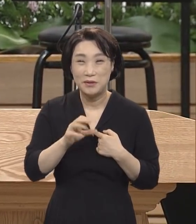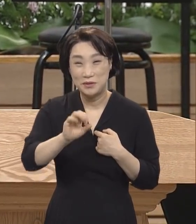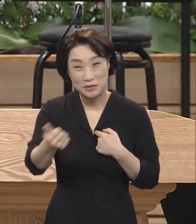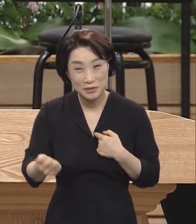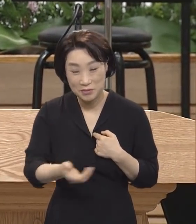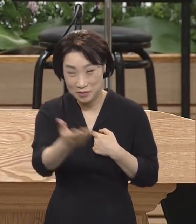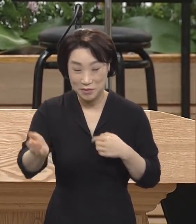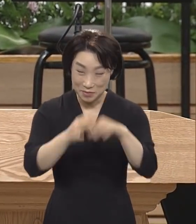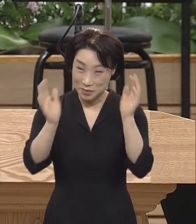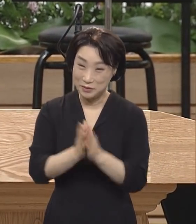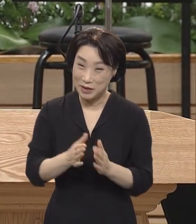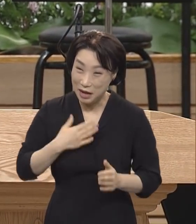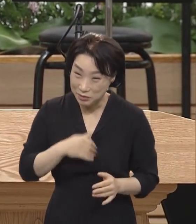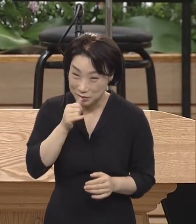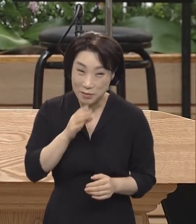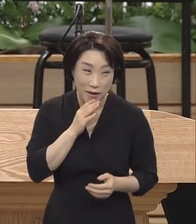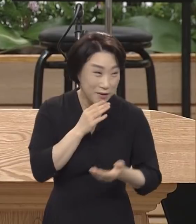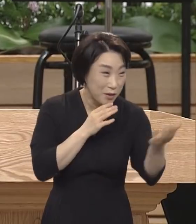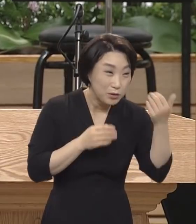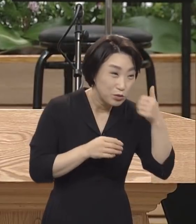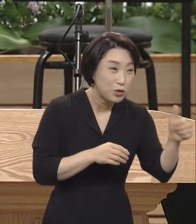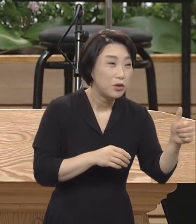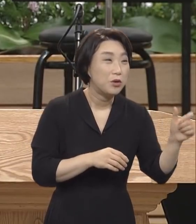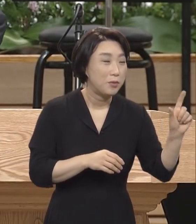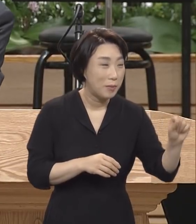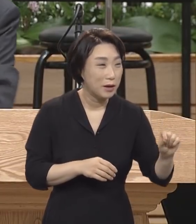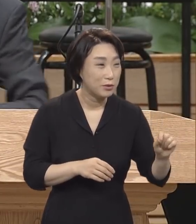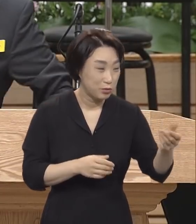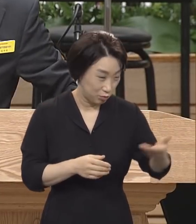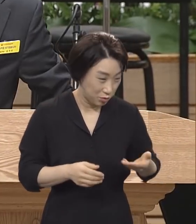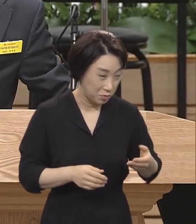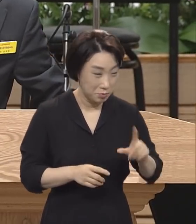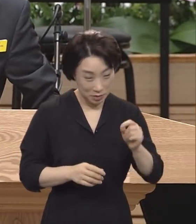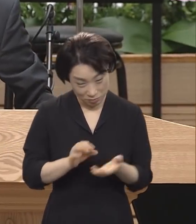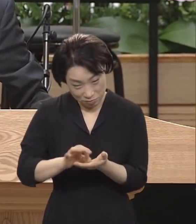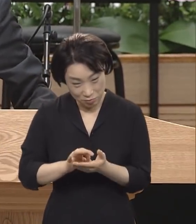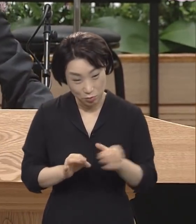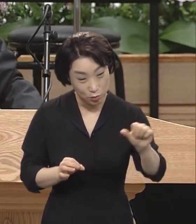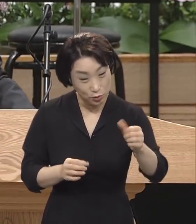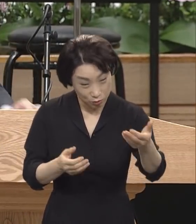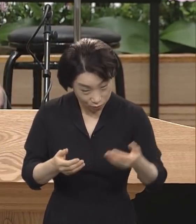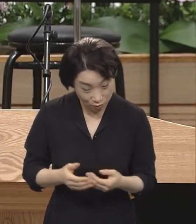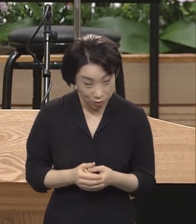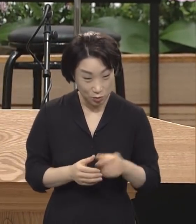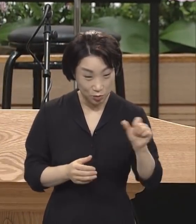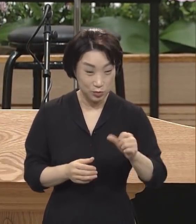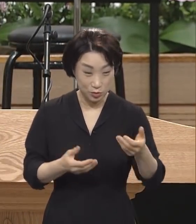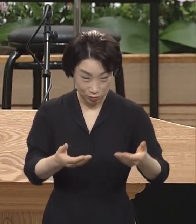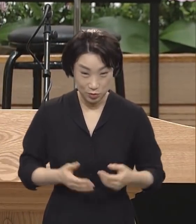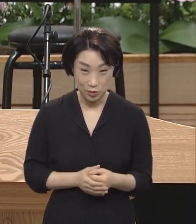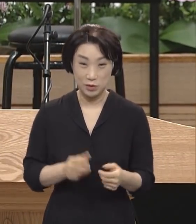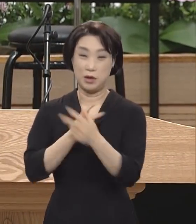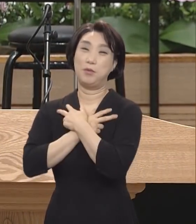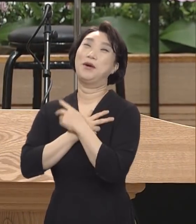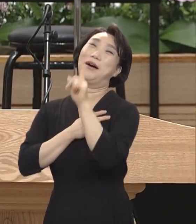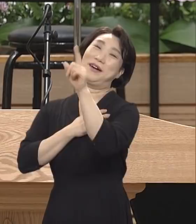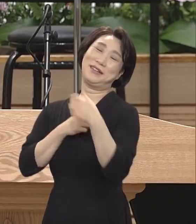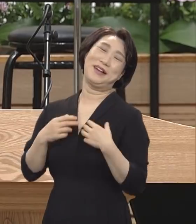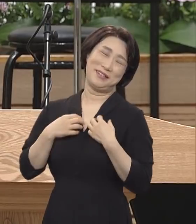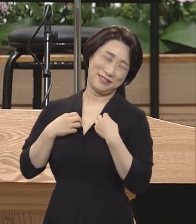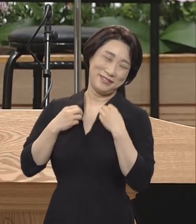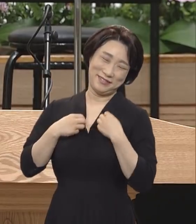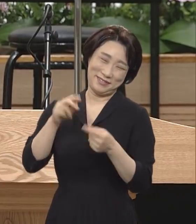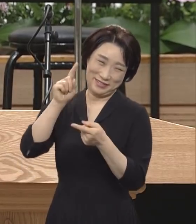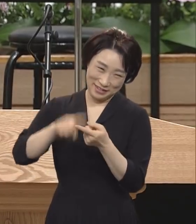성주들이 만 원 주고 만 원 쓰고 오천 원 주고 없으면 말고 옷도 하나 가지고 그냥 그 철 입고